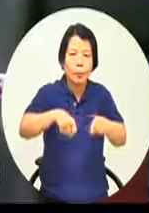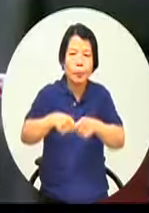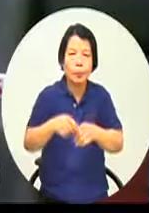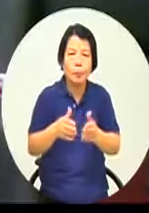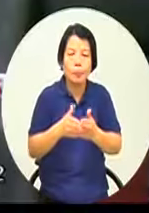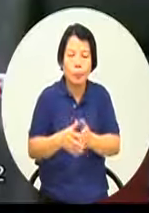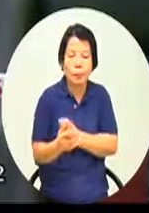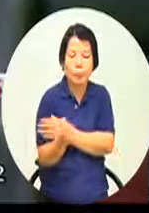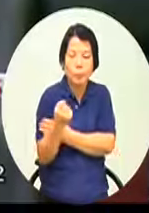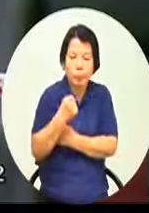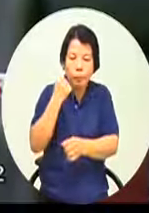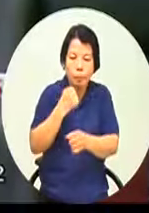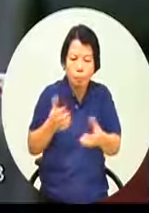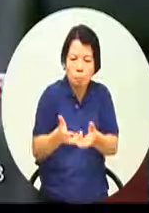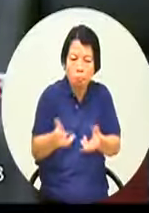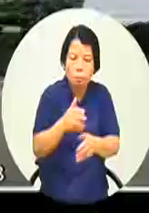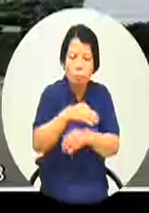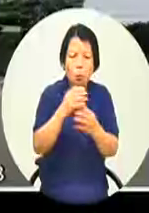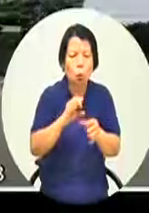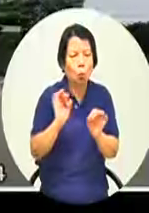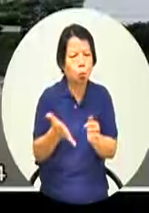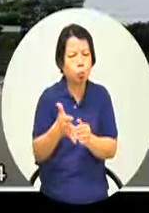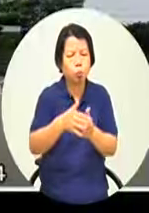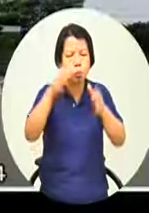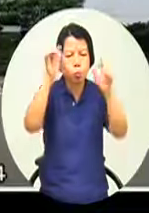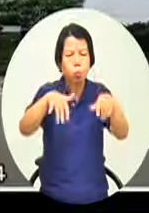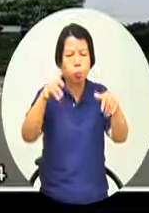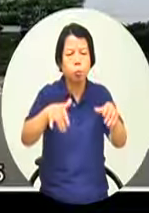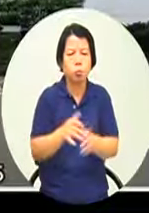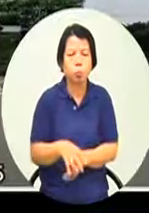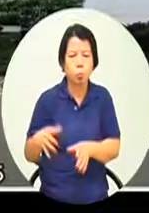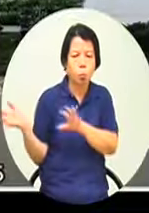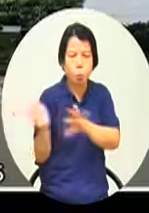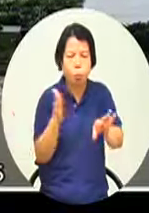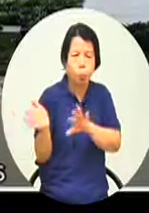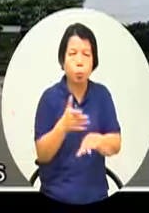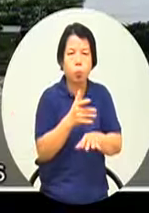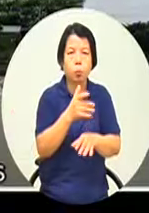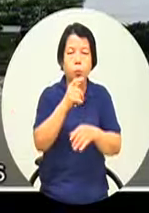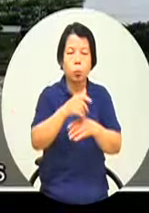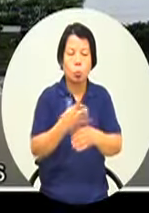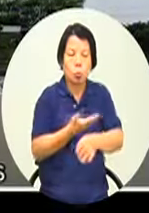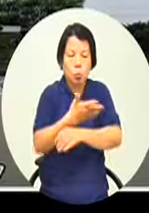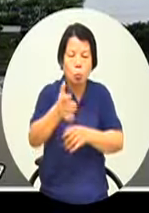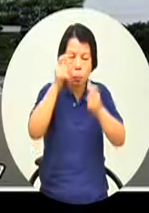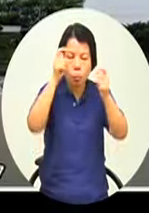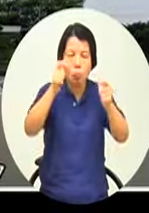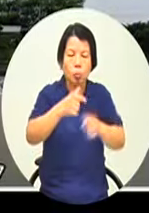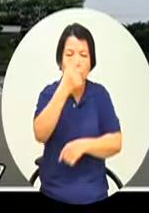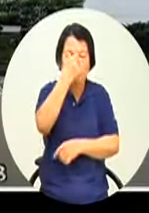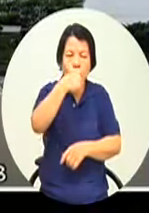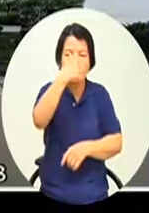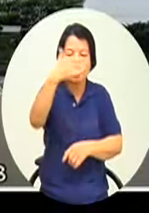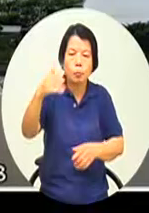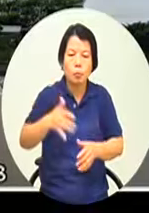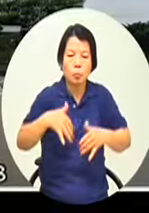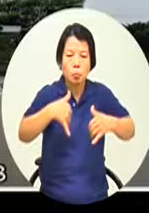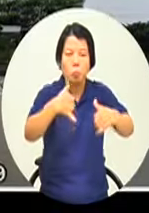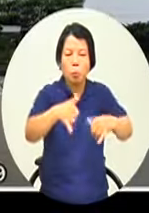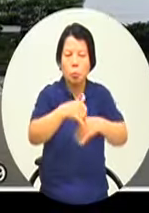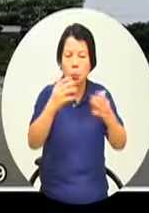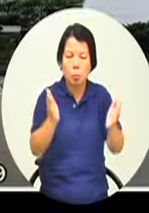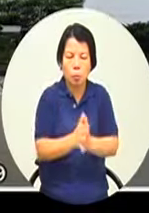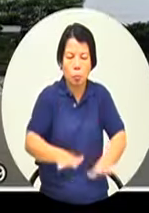都一直淹水哦？那狂风暴雨持续，那我们高雄凤山街道都大淹